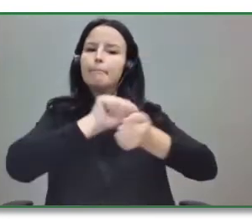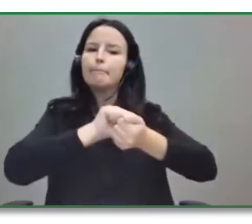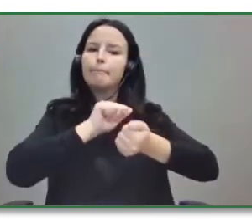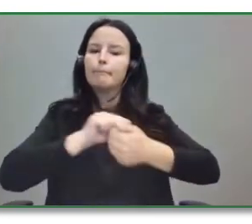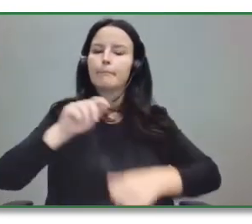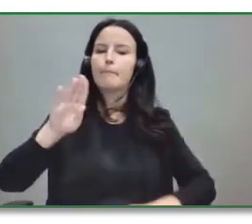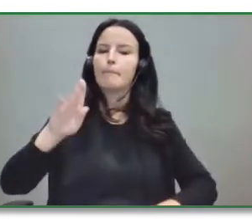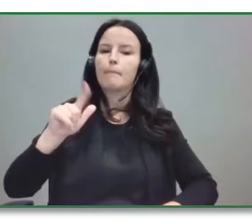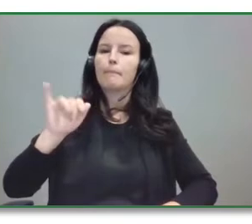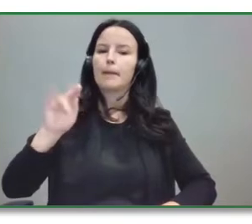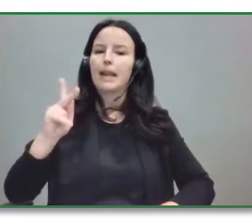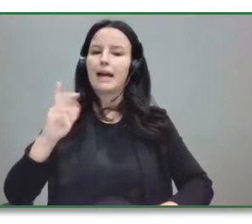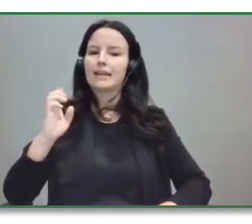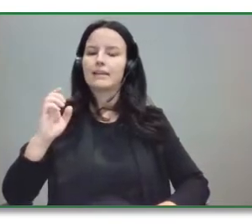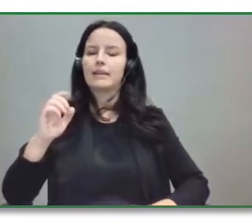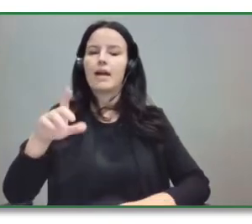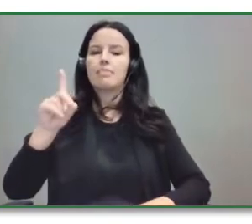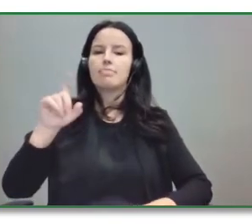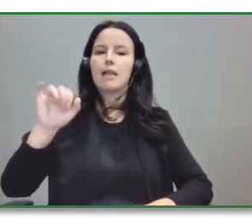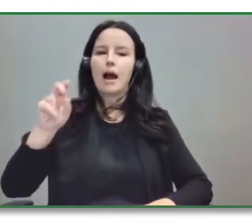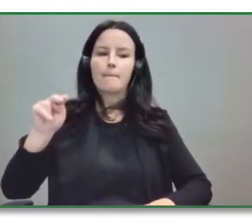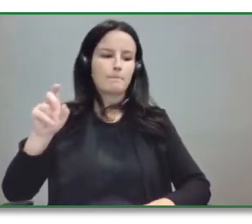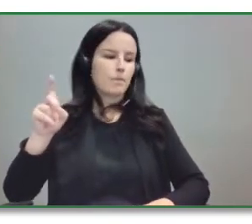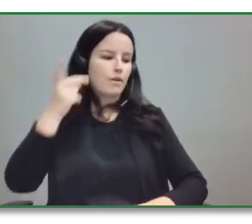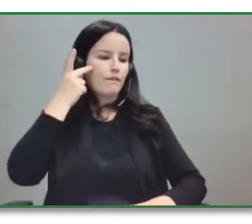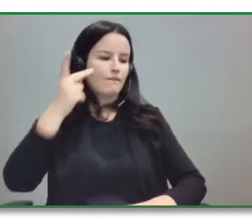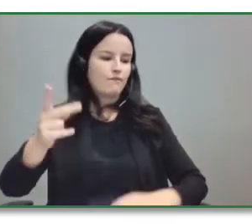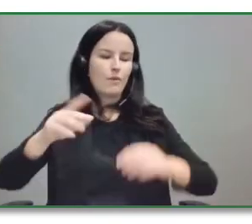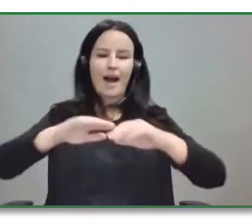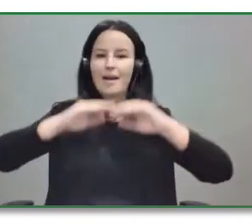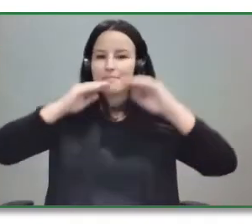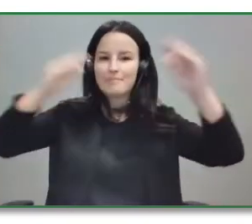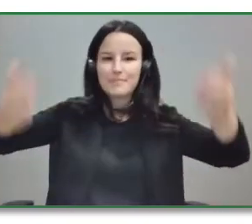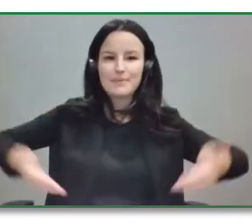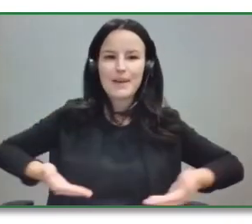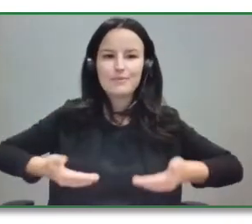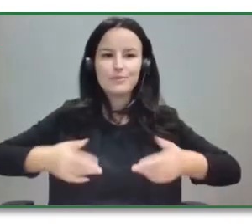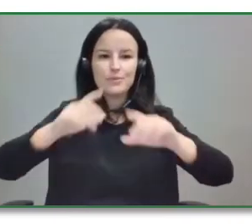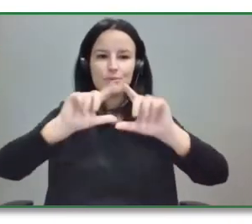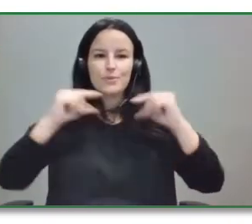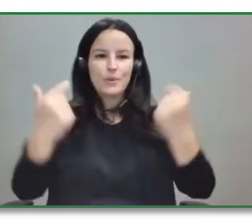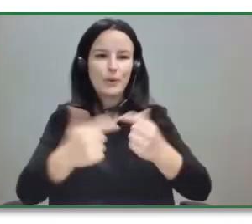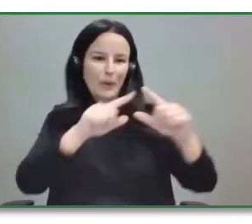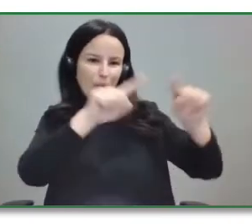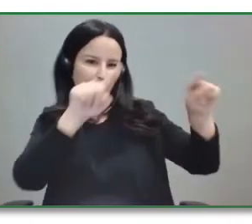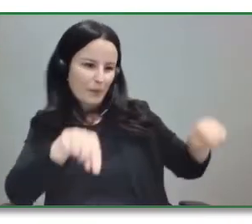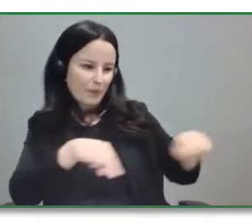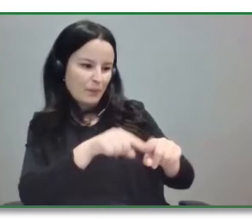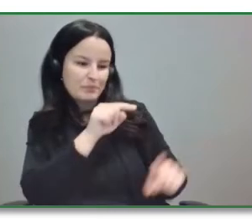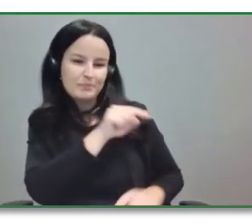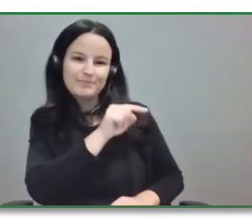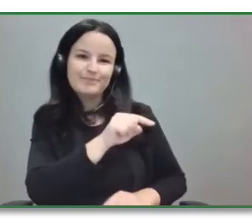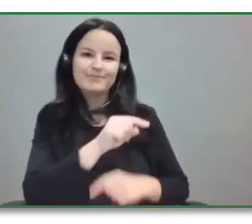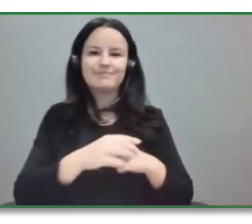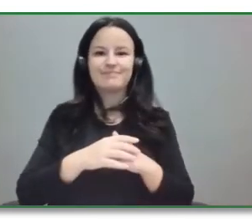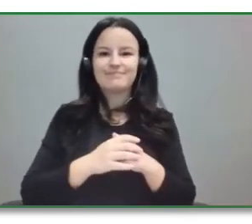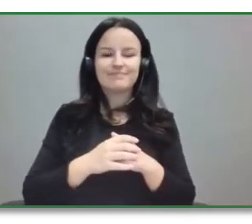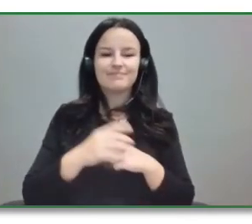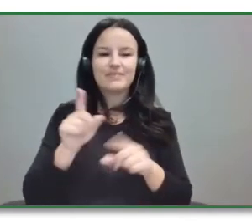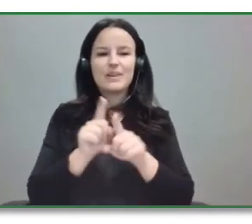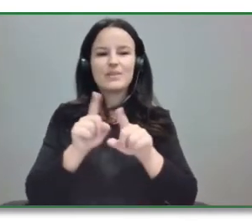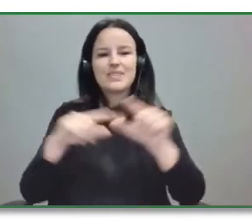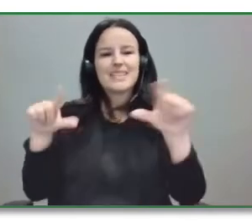avec un signe « Bienvenue à votre groupe ». Et donc, un groupe qui se